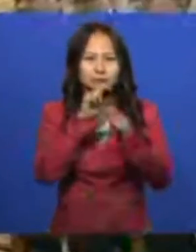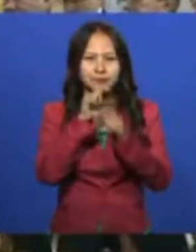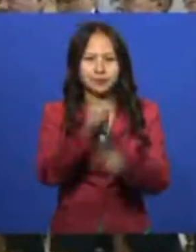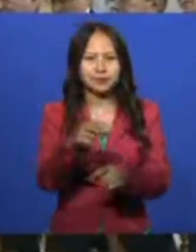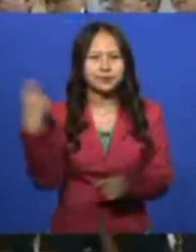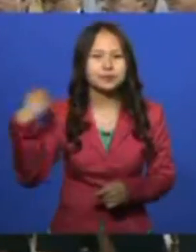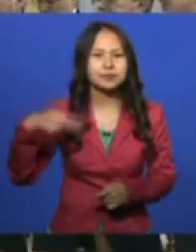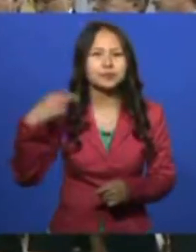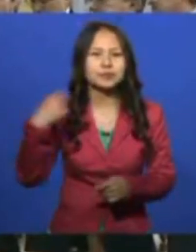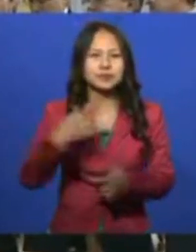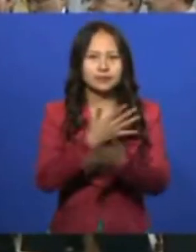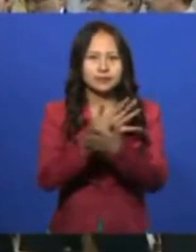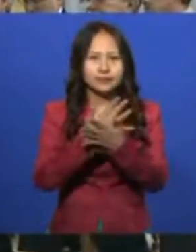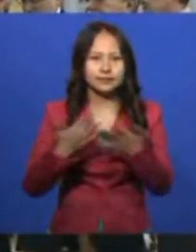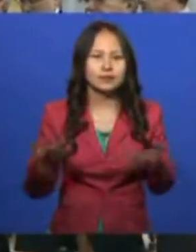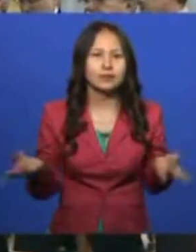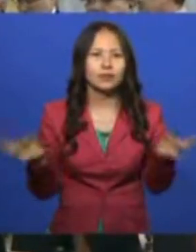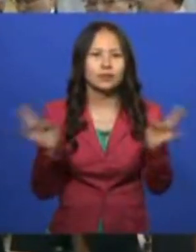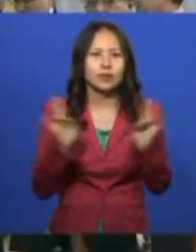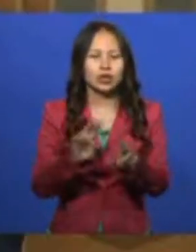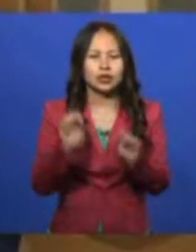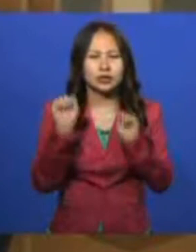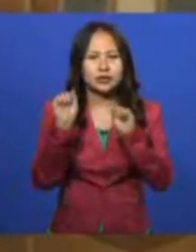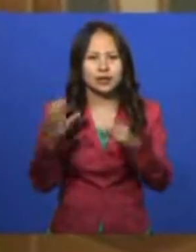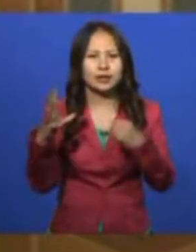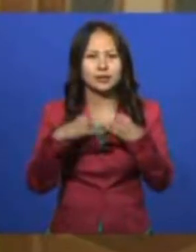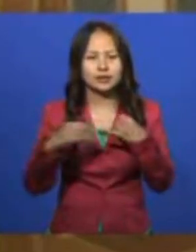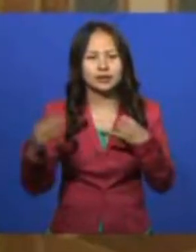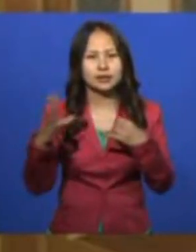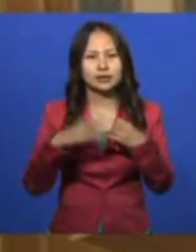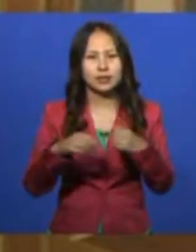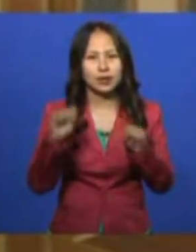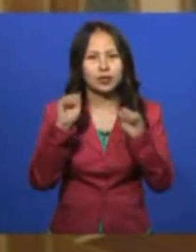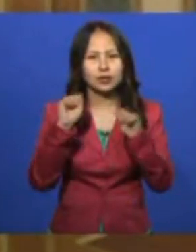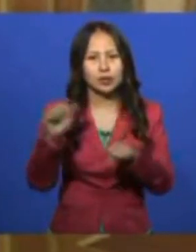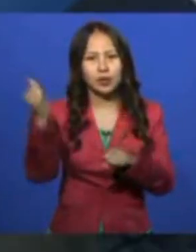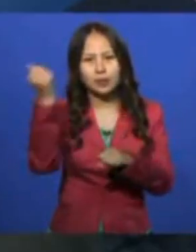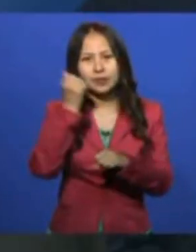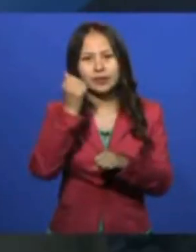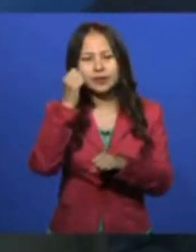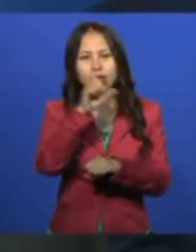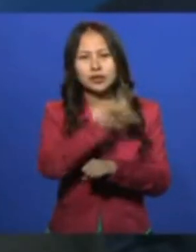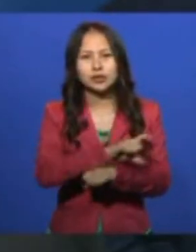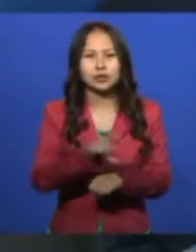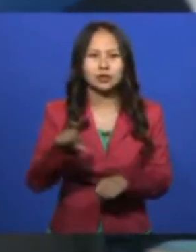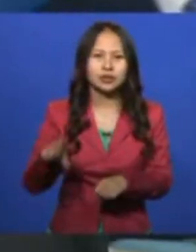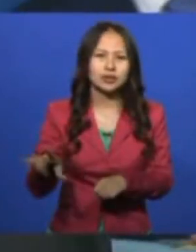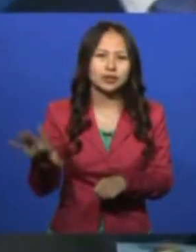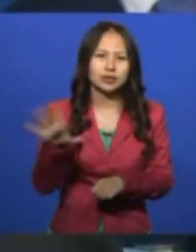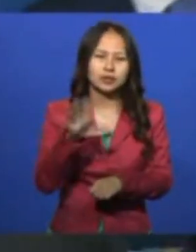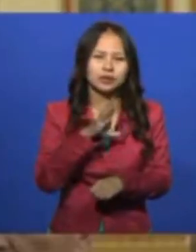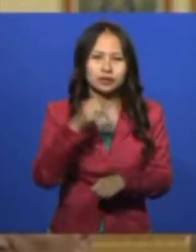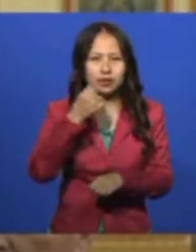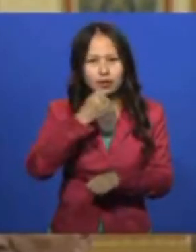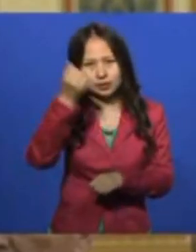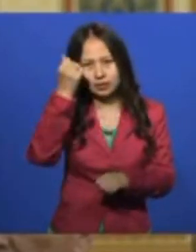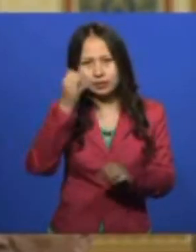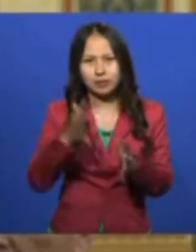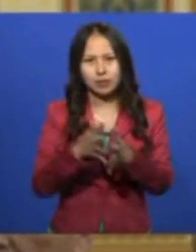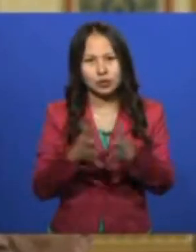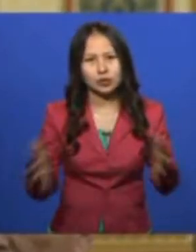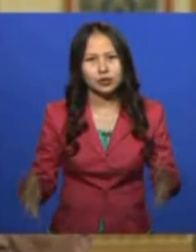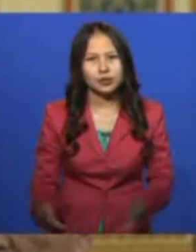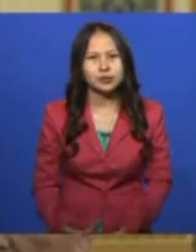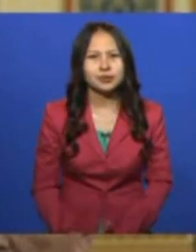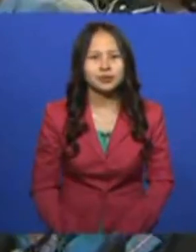марапаттады. Президент қасық қаны қалғанша елін қорғаған жауынгерлердің ерлігі өлшеусіз, оны өтеу мүмкін емес деп айта келе шексіз алғысын